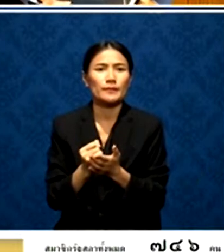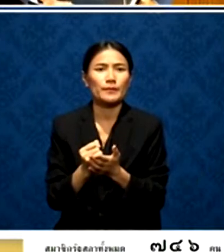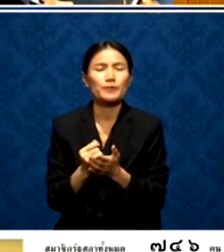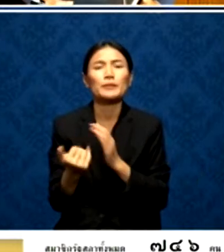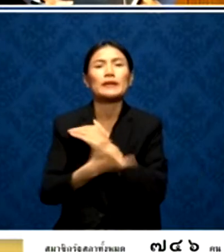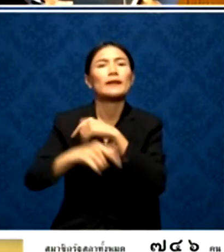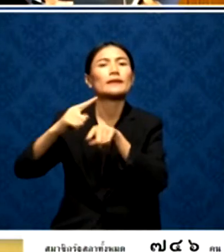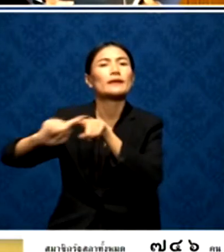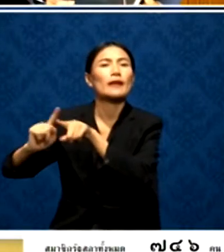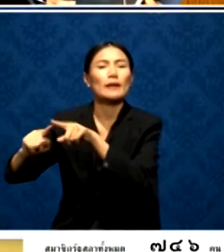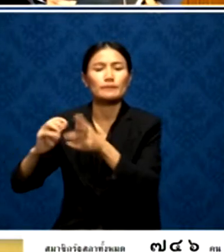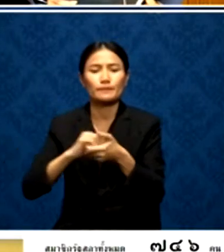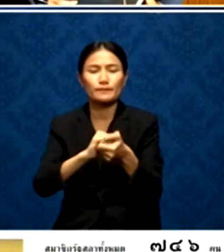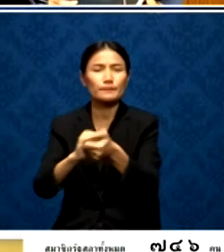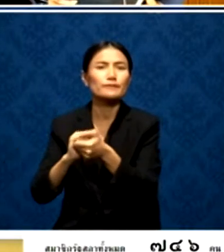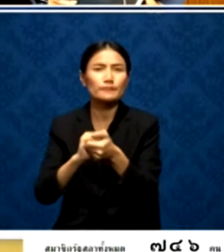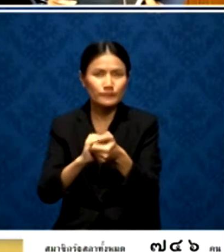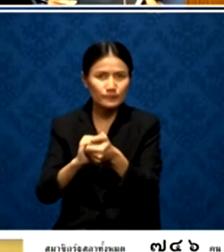ประเทศ